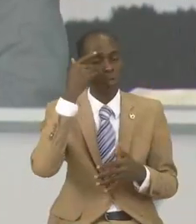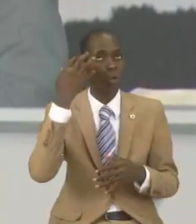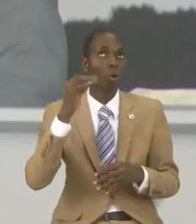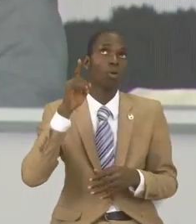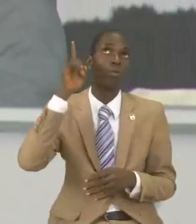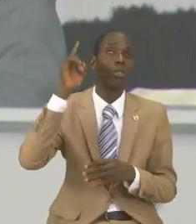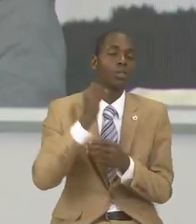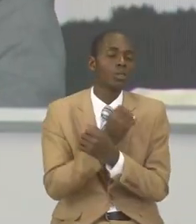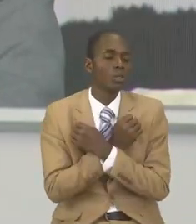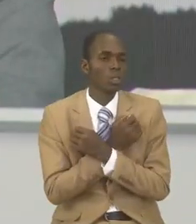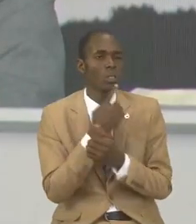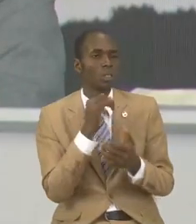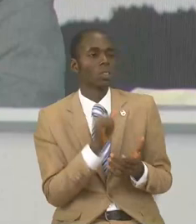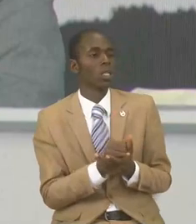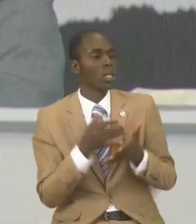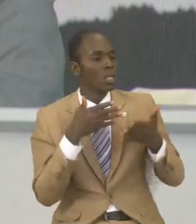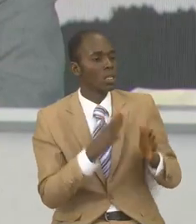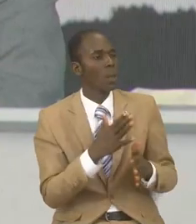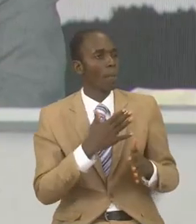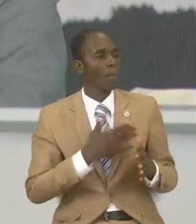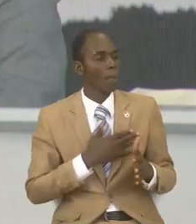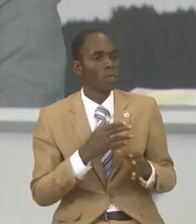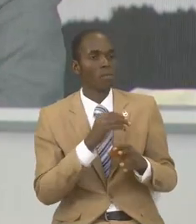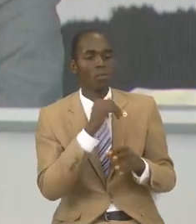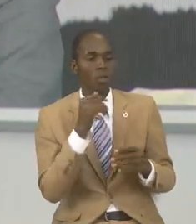amour, il dit que